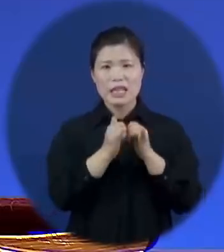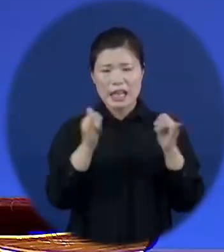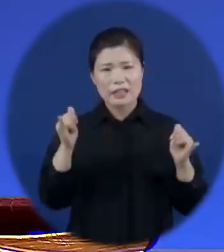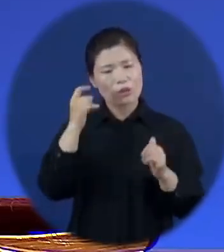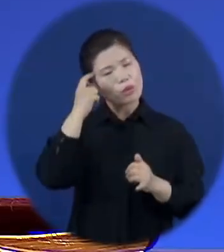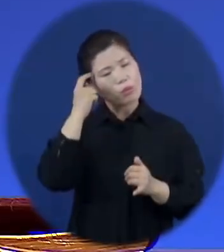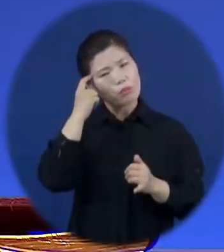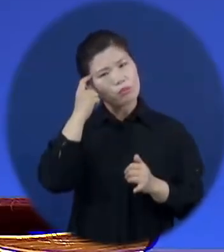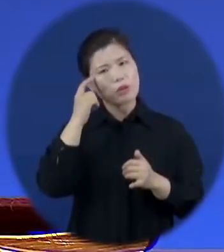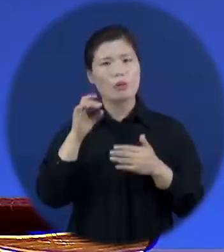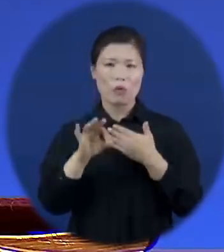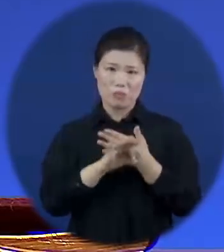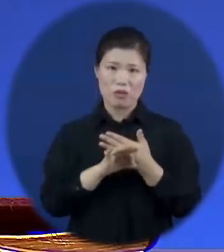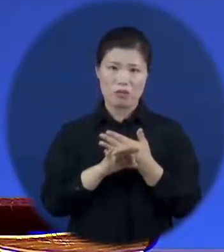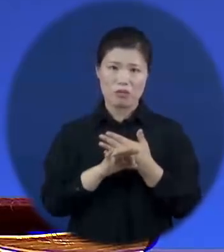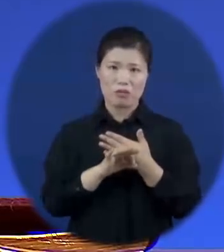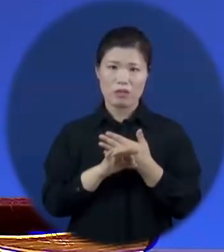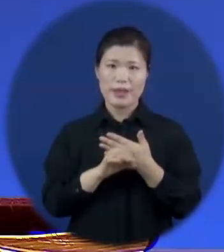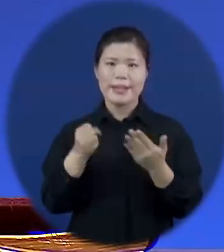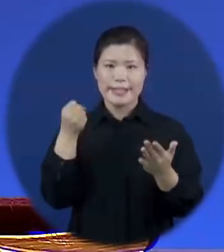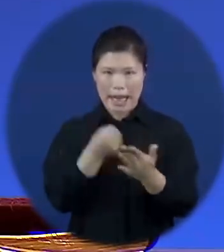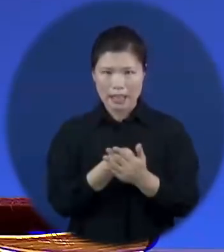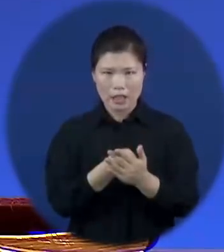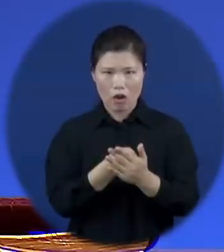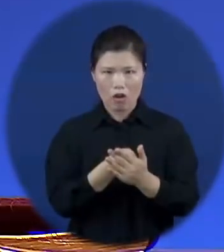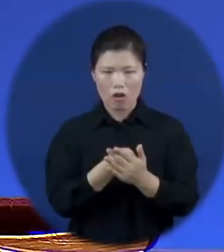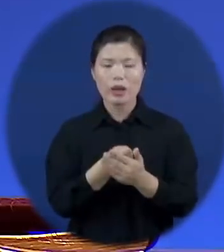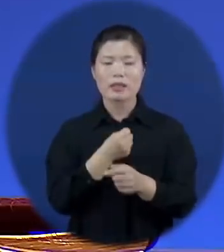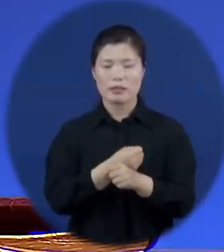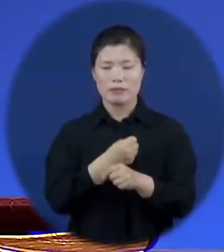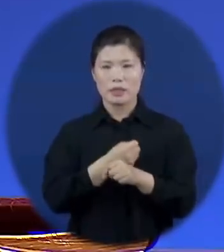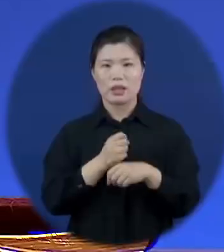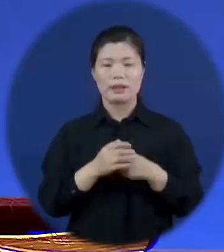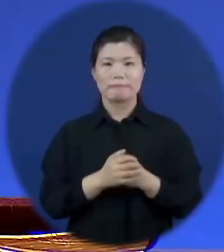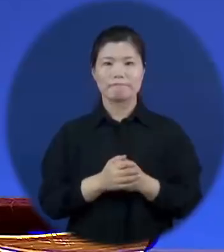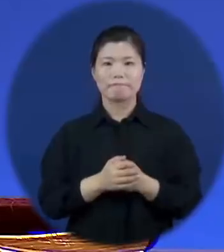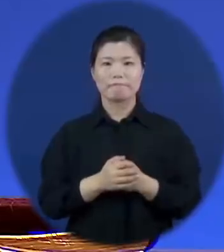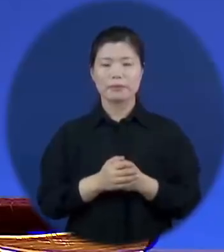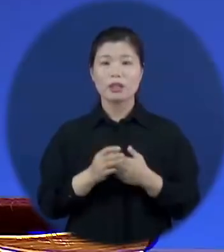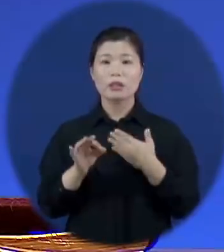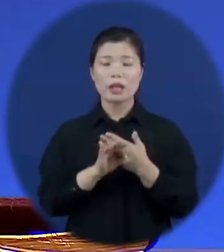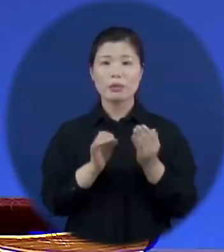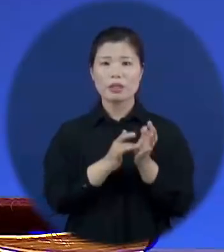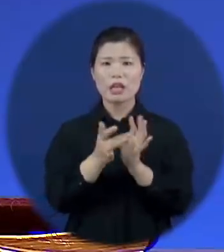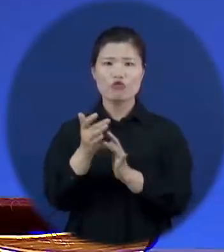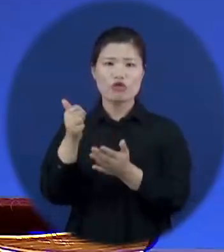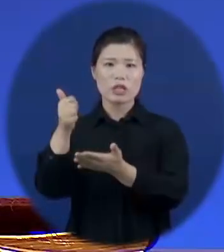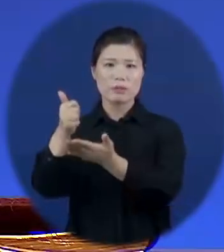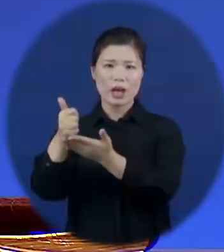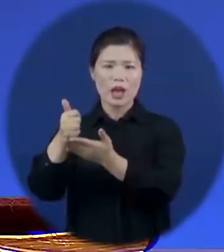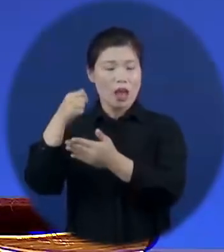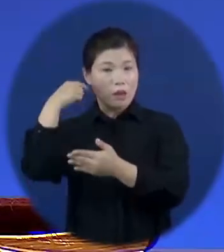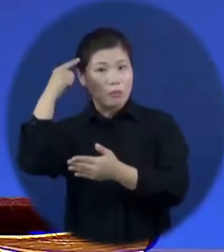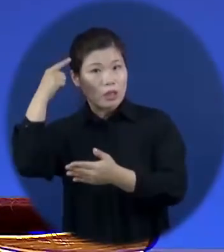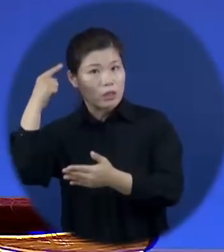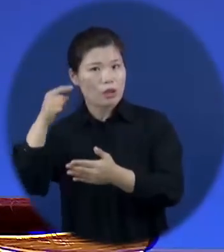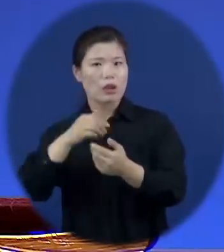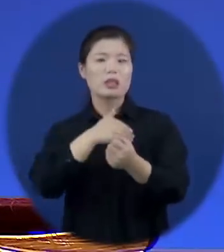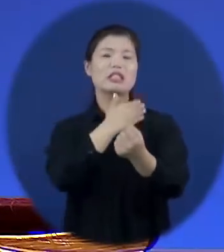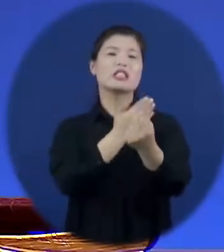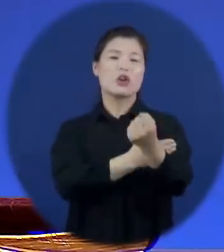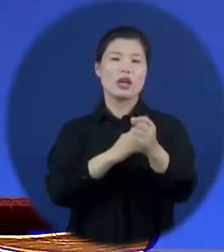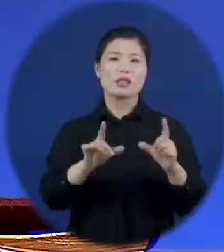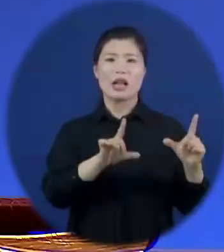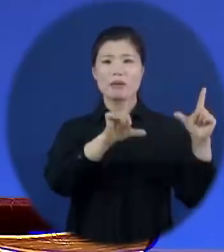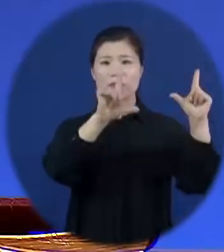인간적인 측면에서 묘사하면 작정했습니다. 그렇다면 예수님께 미쳐서 능력의 삶을